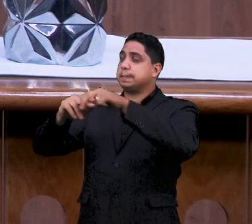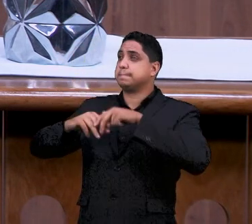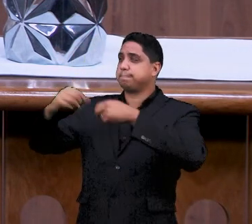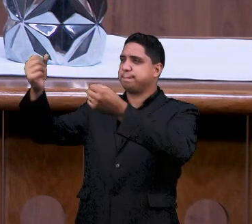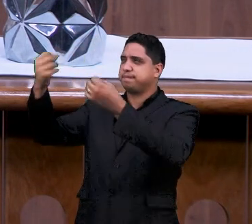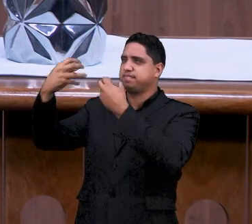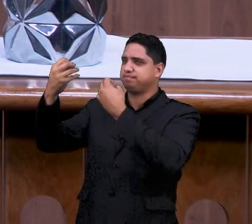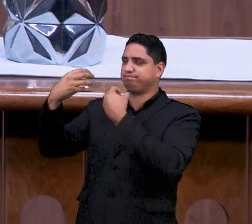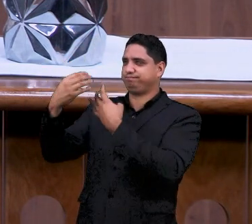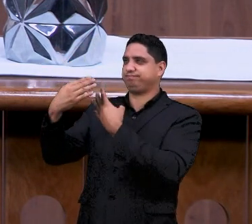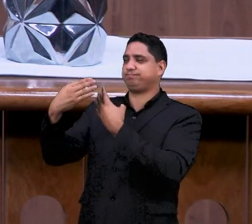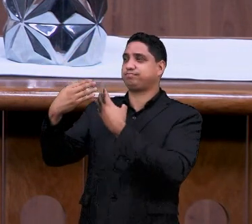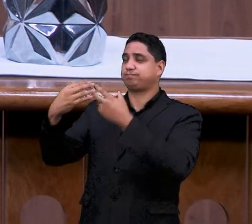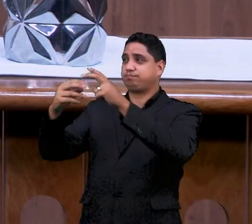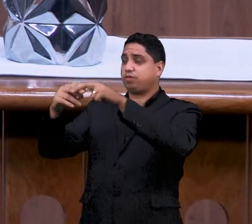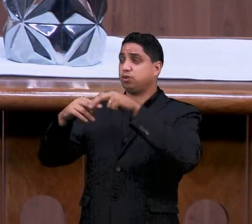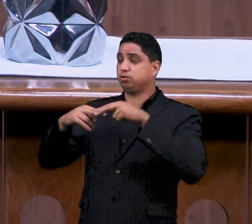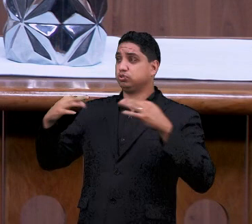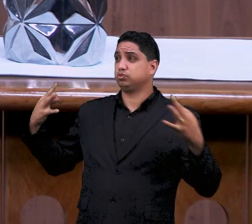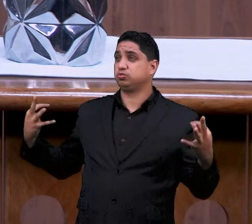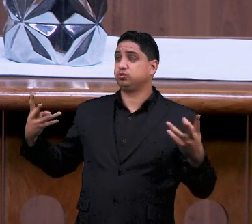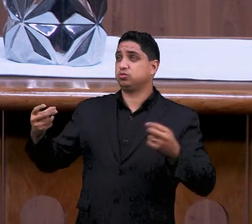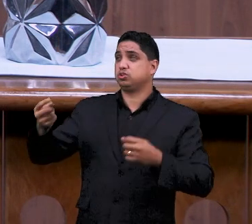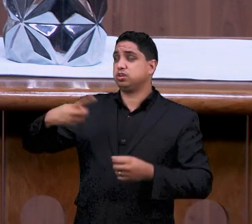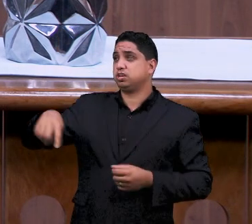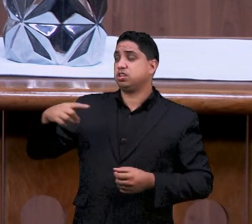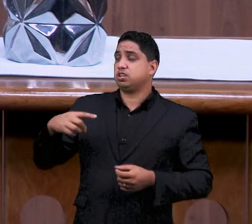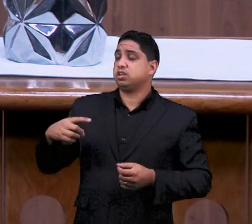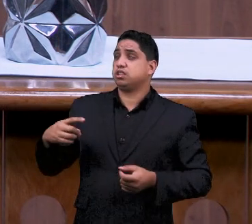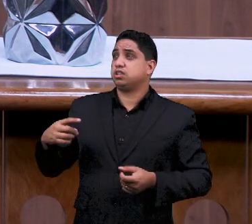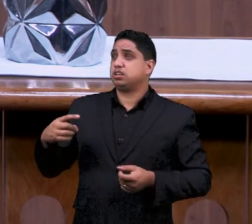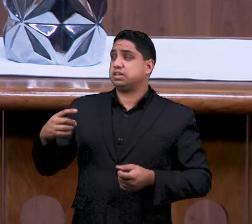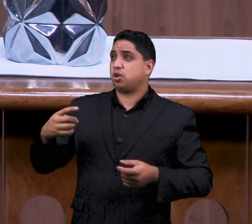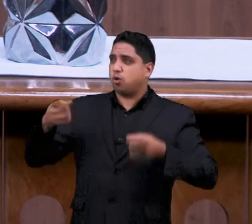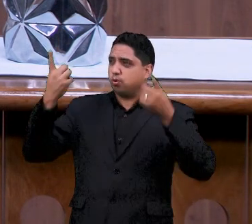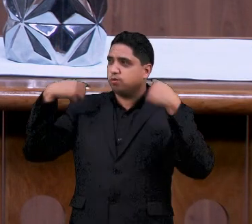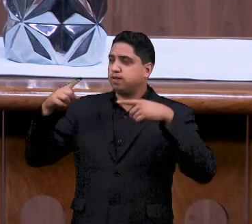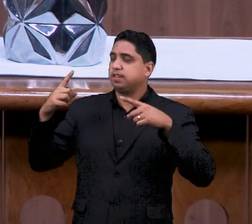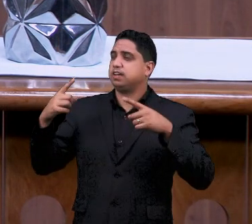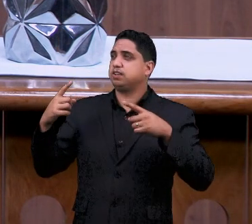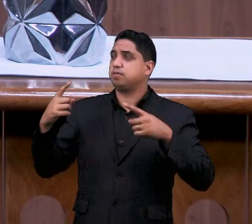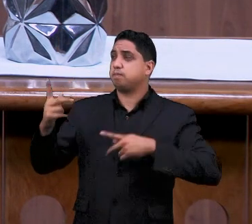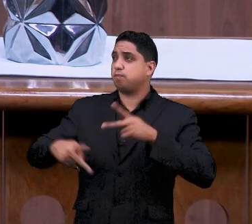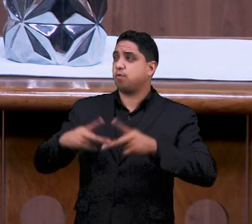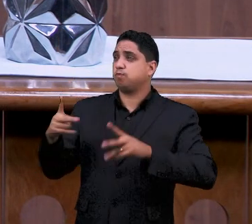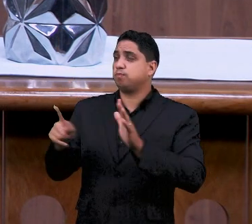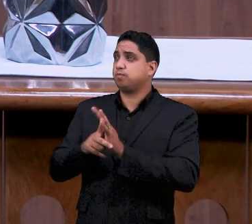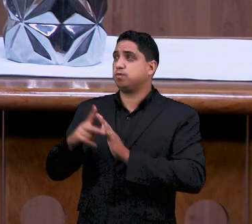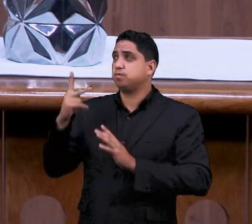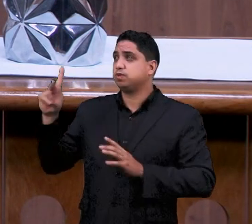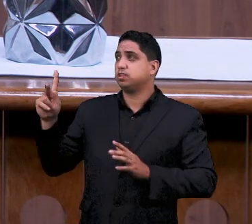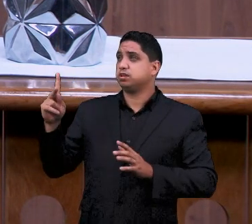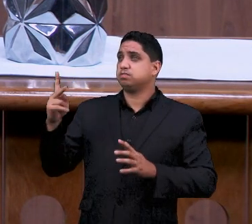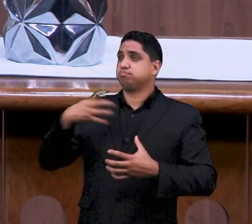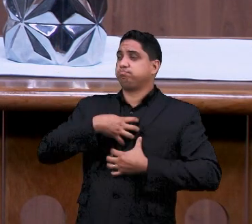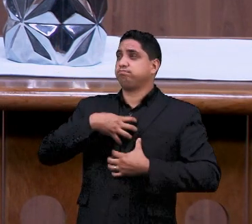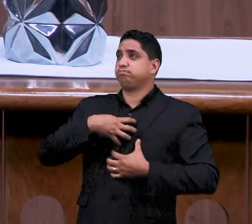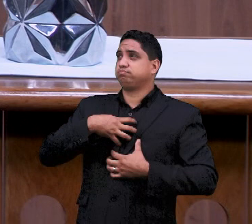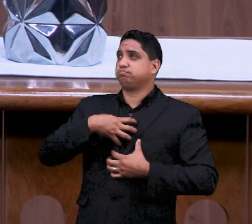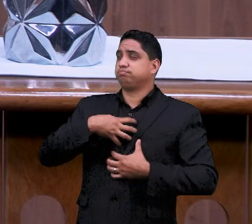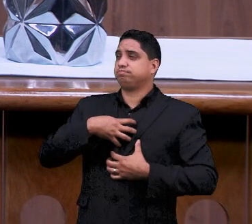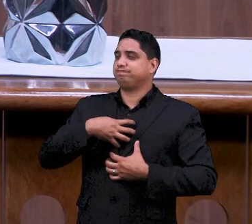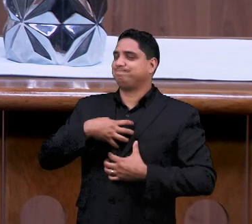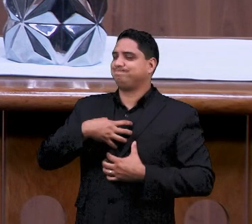pour ceux que nous avons pu, comme brebis, tes brebis, entendre le son